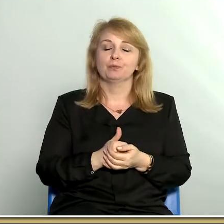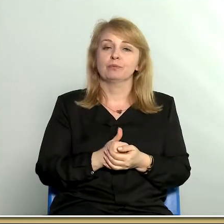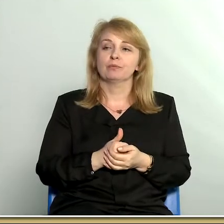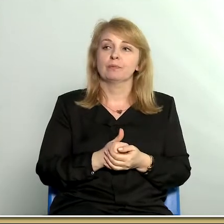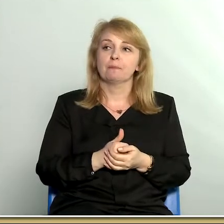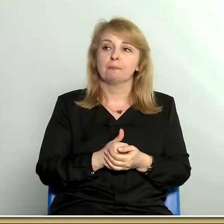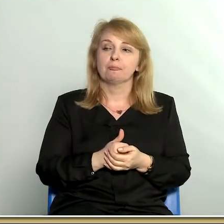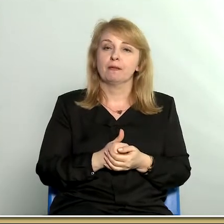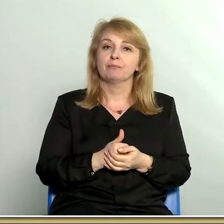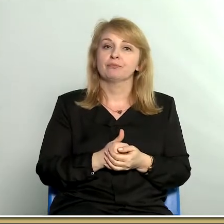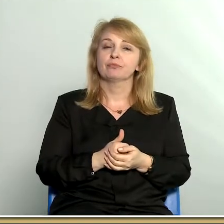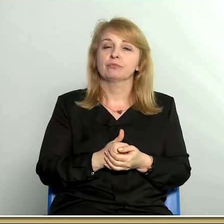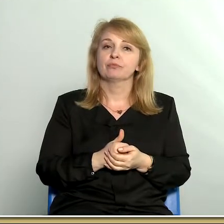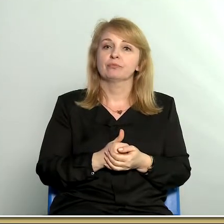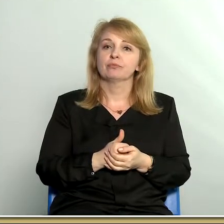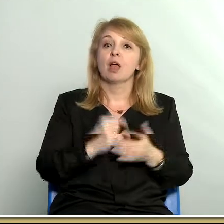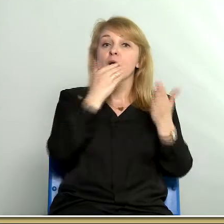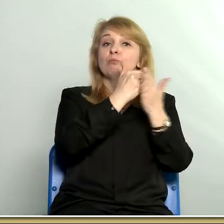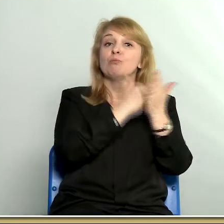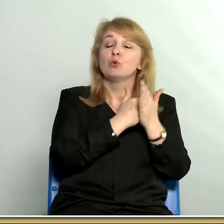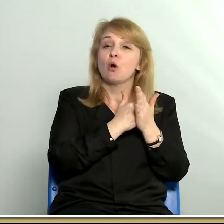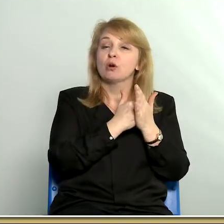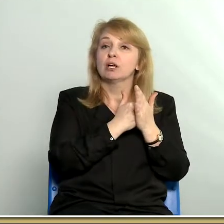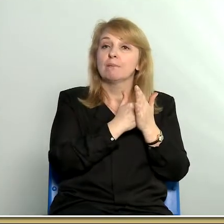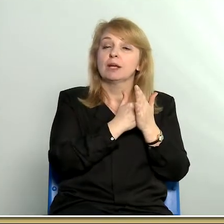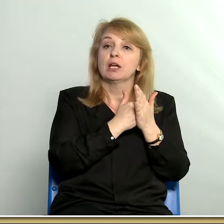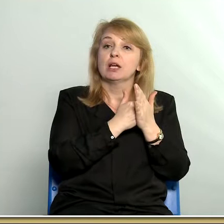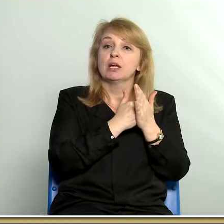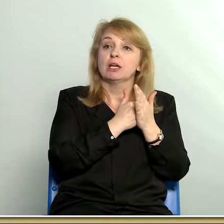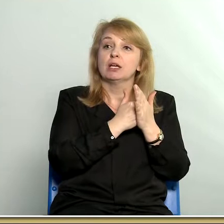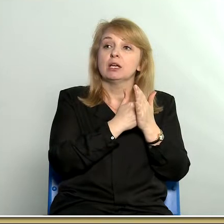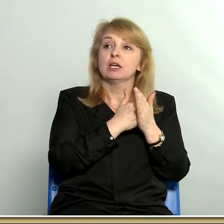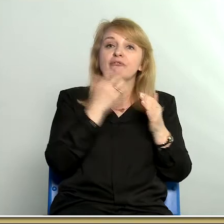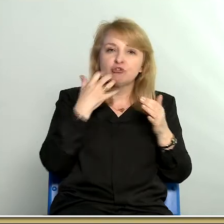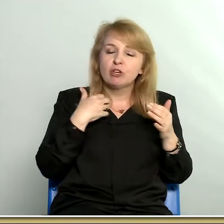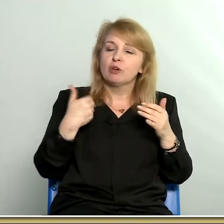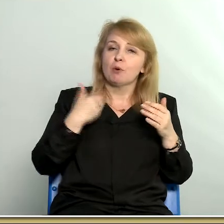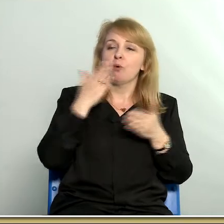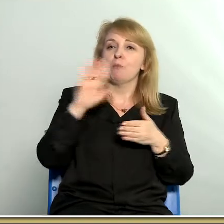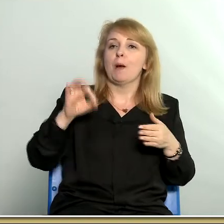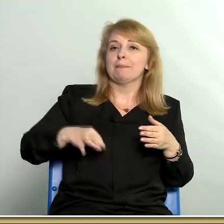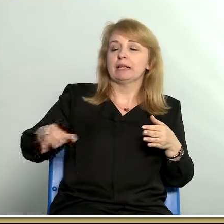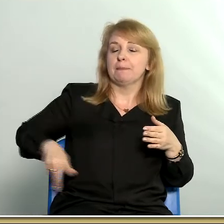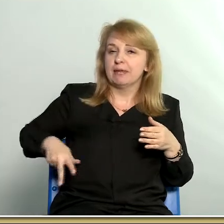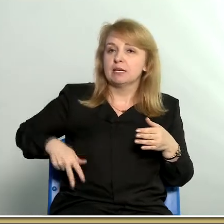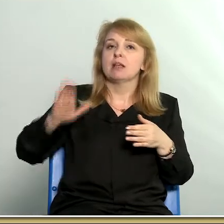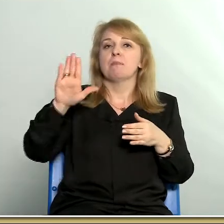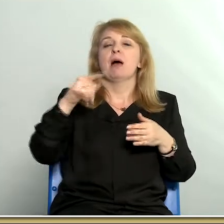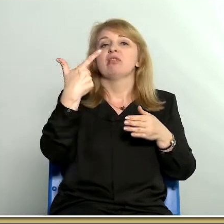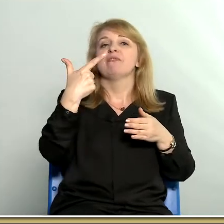taki rzut naszego programu na tle innych regionalnych programów, to prezentowała pani minister. Mamy 2